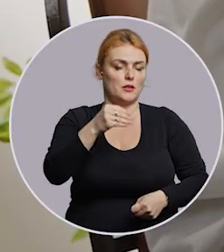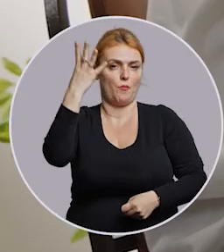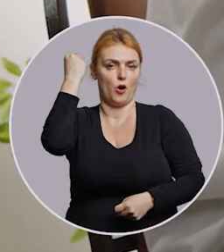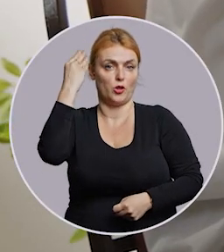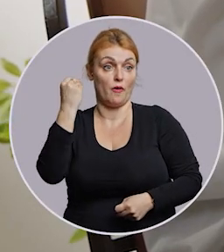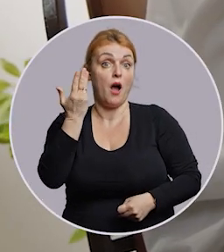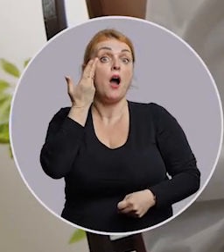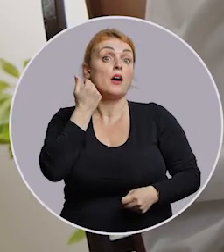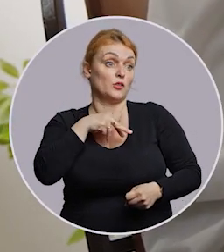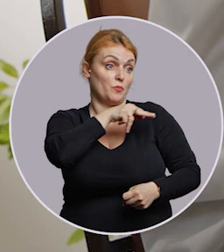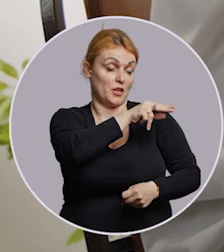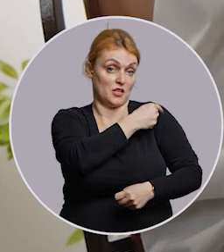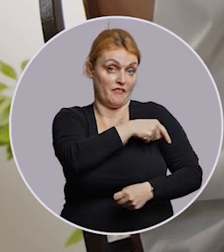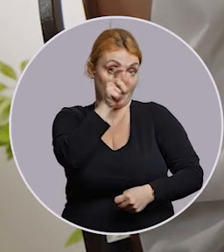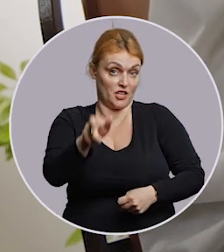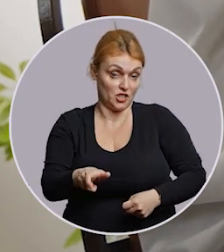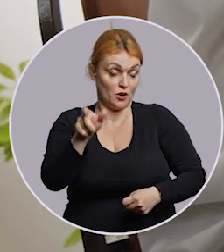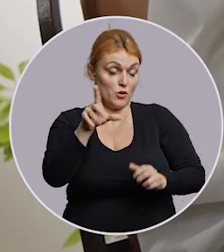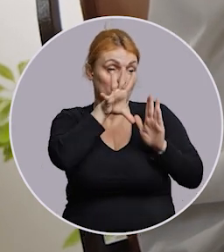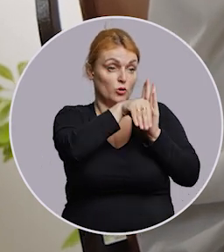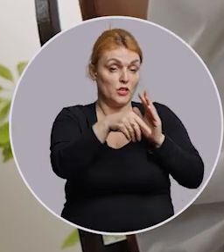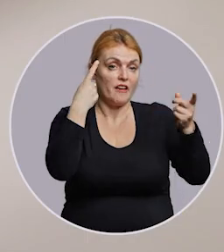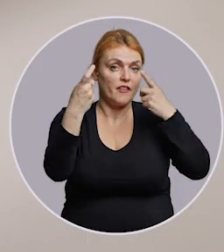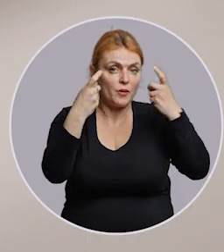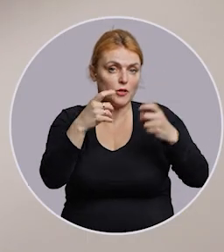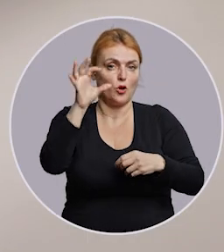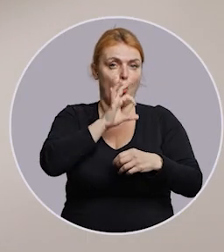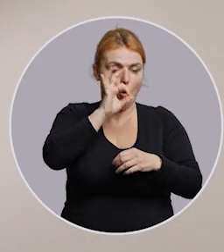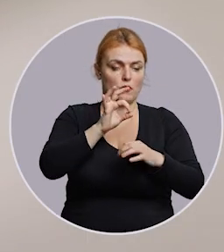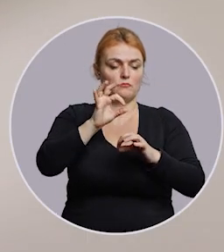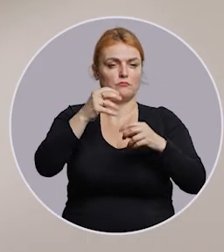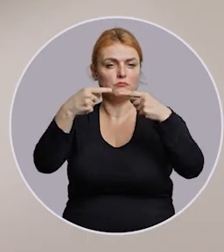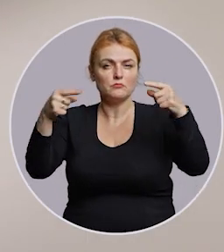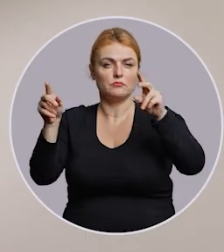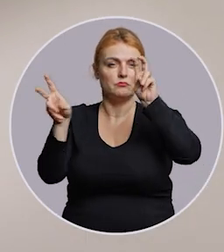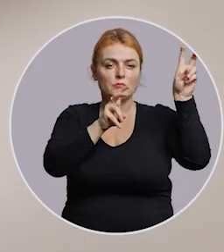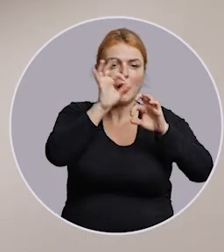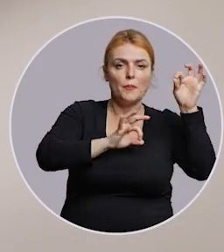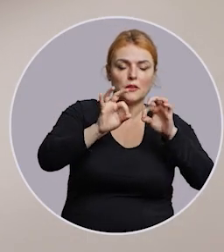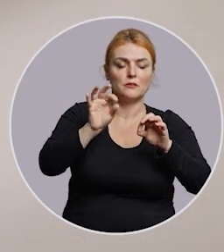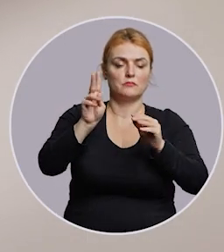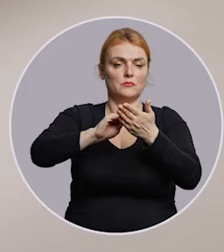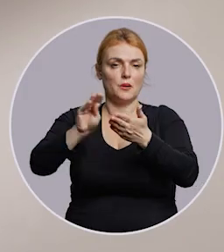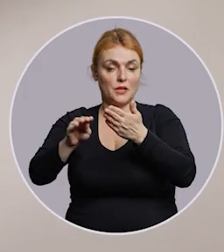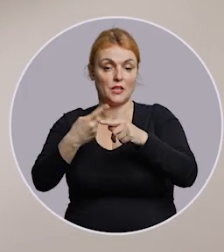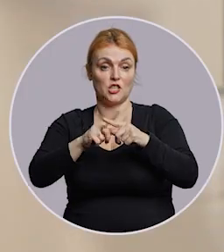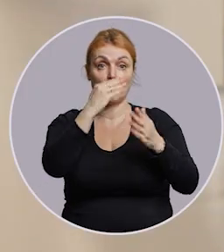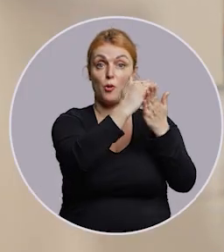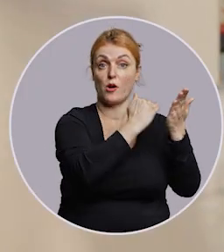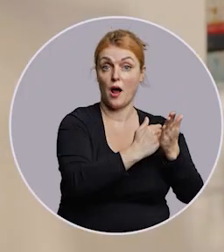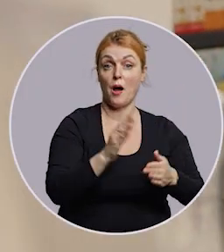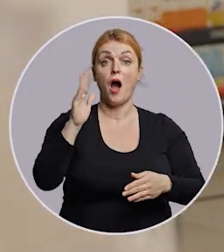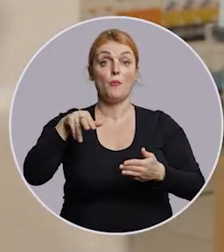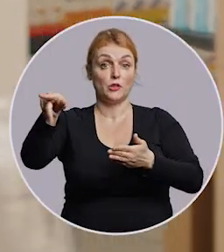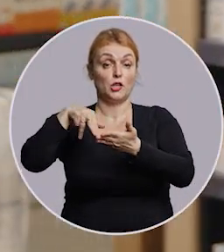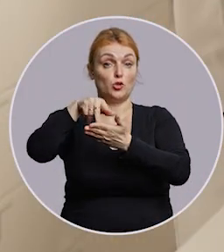țara. Atunci când mergi la medic, acesta introduce informațiile despre medicamentele prescrise în sistemul e-rețeta.